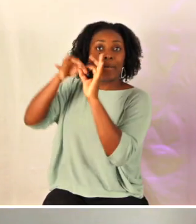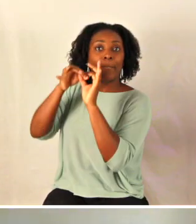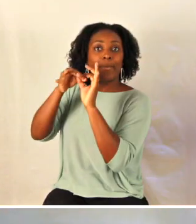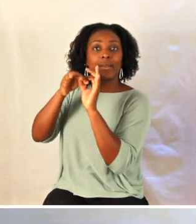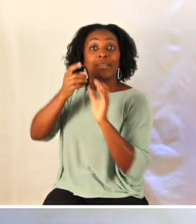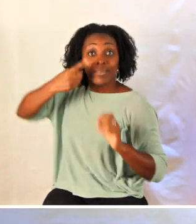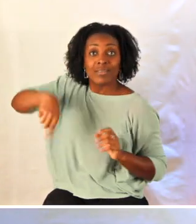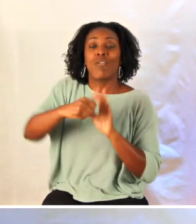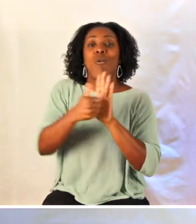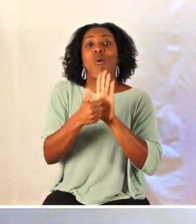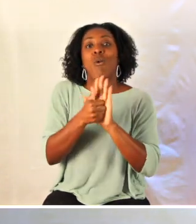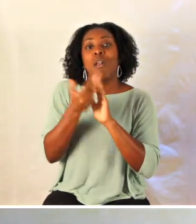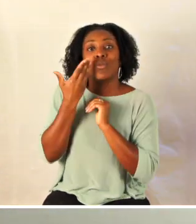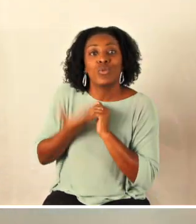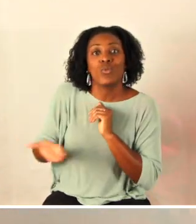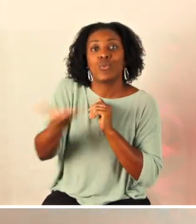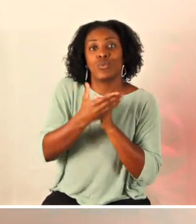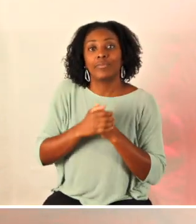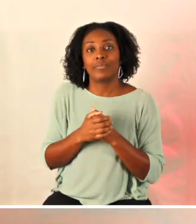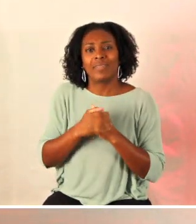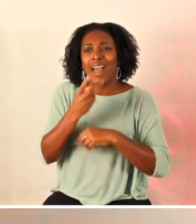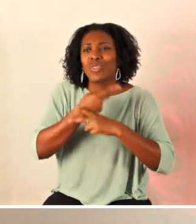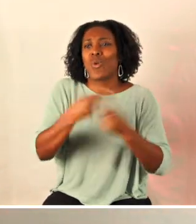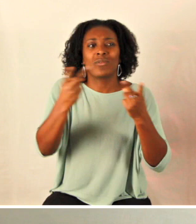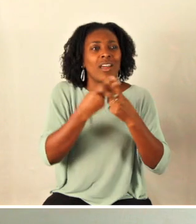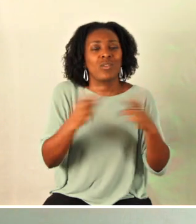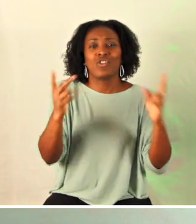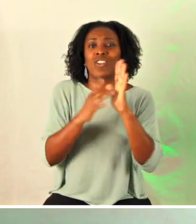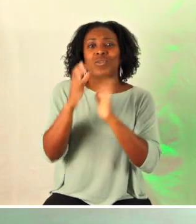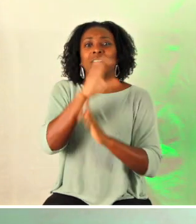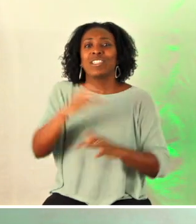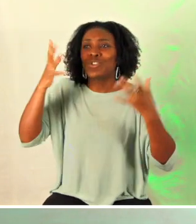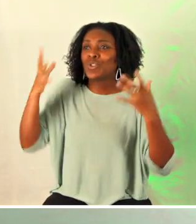perdu et Dieu qui est là. Annoncer Jésus-Christ, le Sauveur du monde.